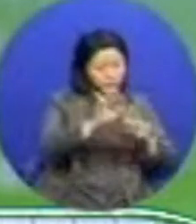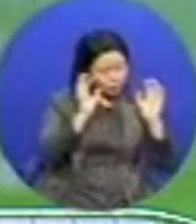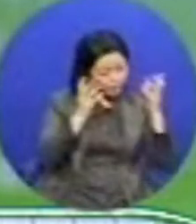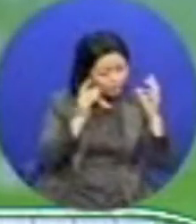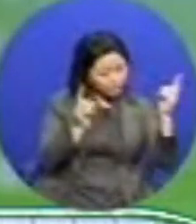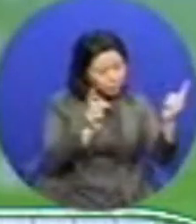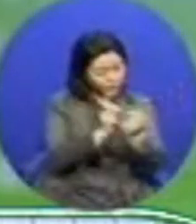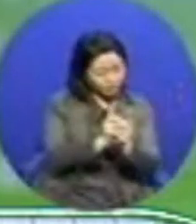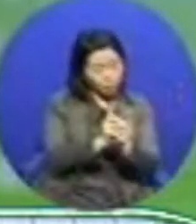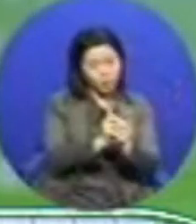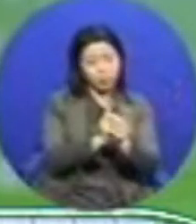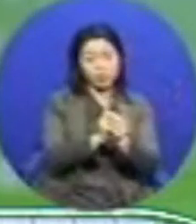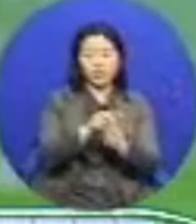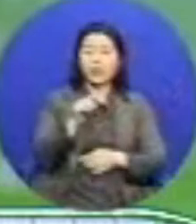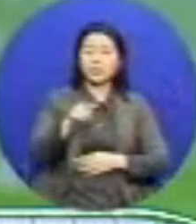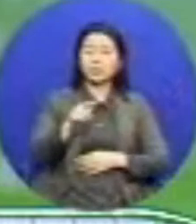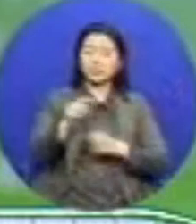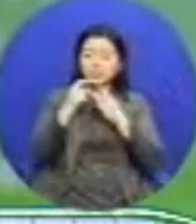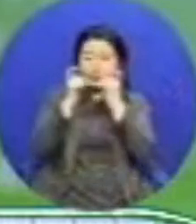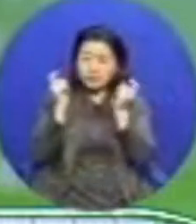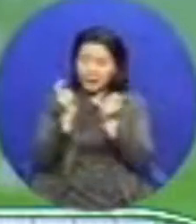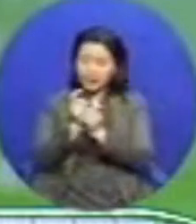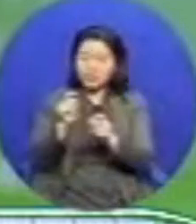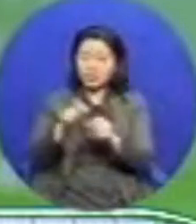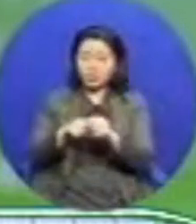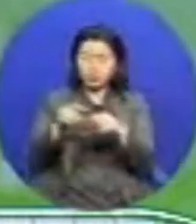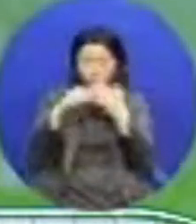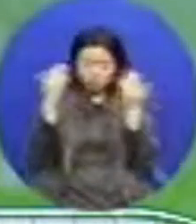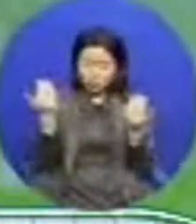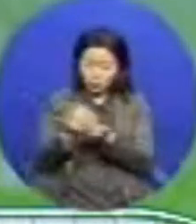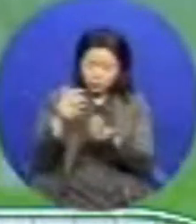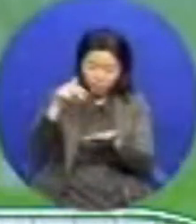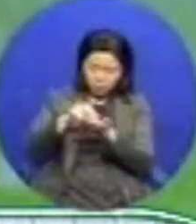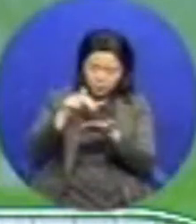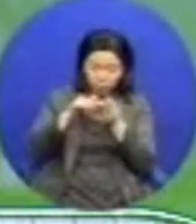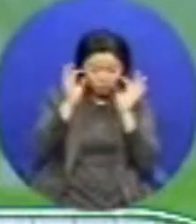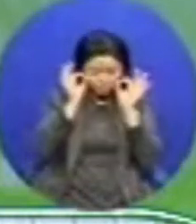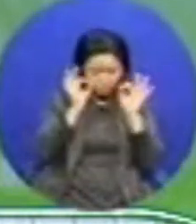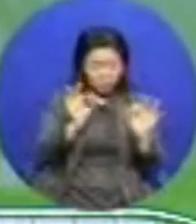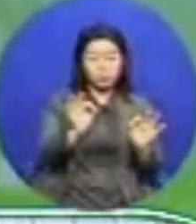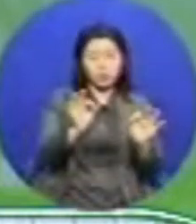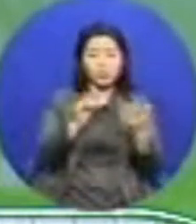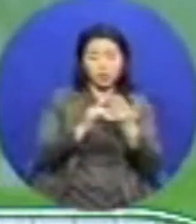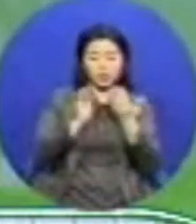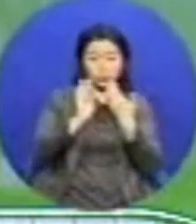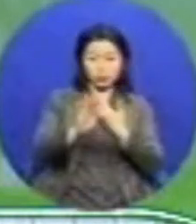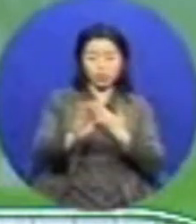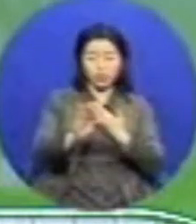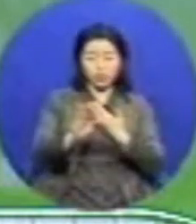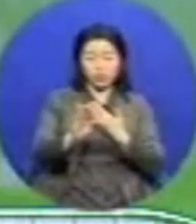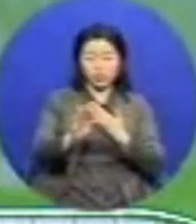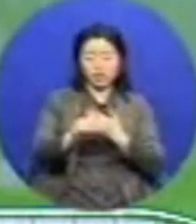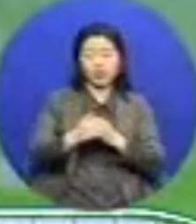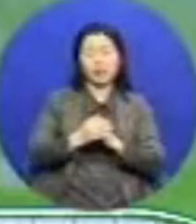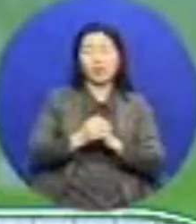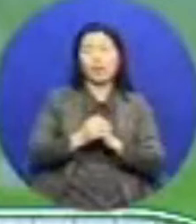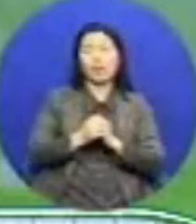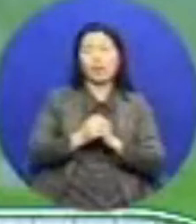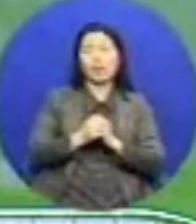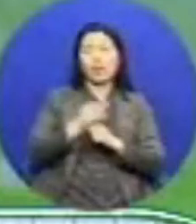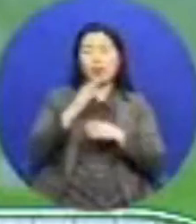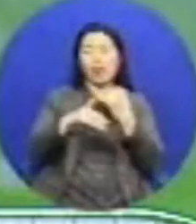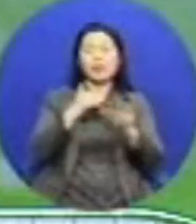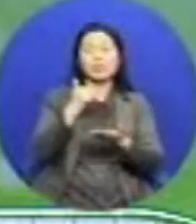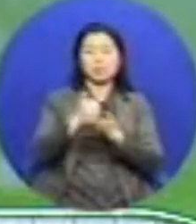아이의 개인적인 모든 형편을 보고 나니까 하나님이 우리 어긴 2부에 보내준